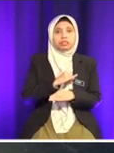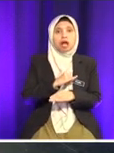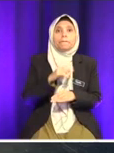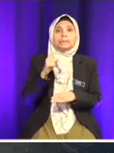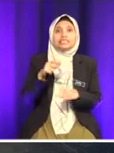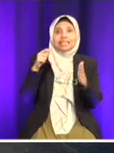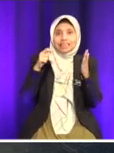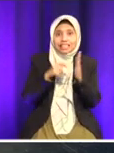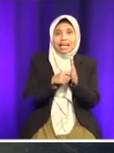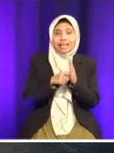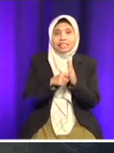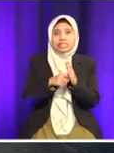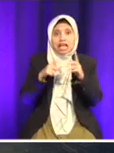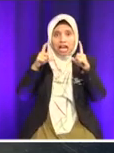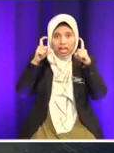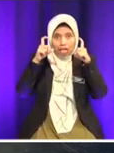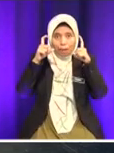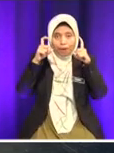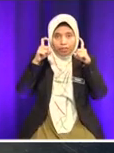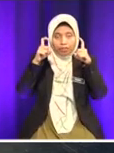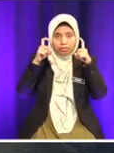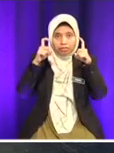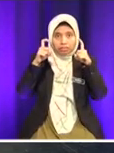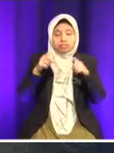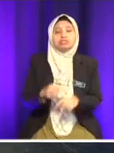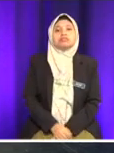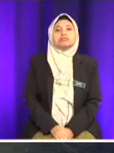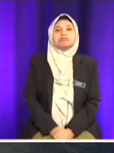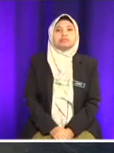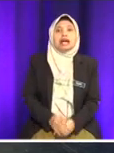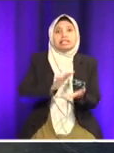Oke kemudian saya akan